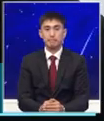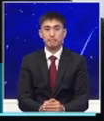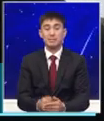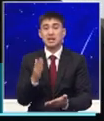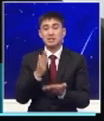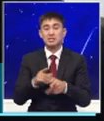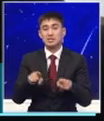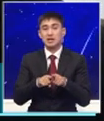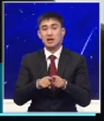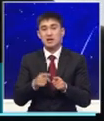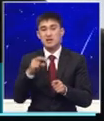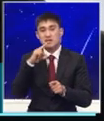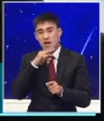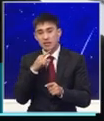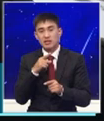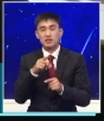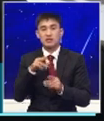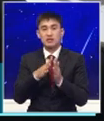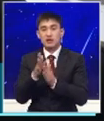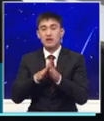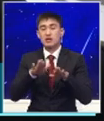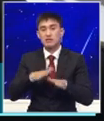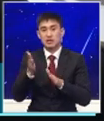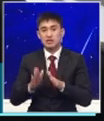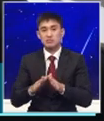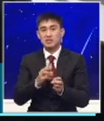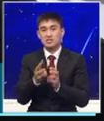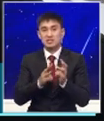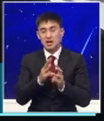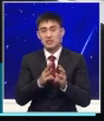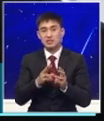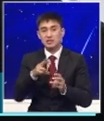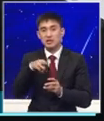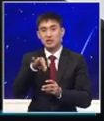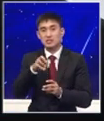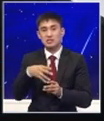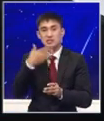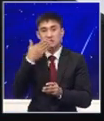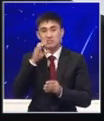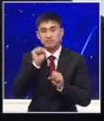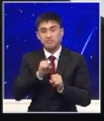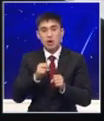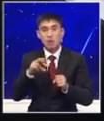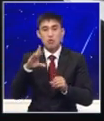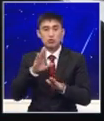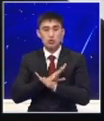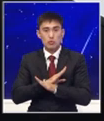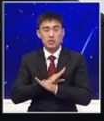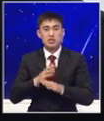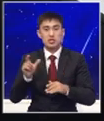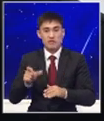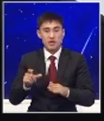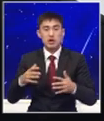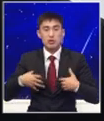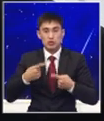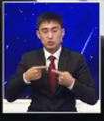Есть такая ядовитая трава, растет в местных горах. При сжигании она опускает токсичный дым, которым можно отравить не только человека, но даже лошадь и